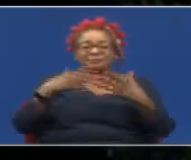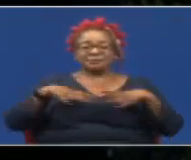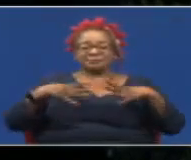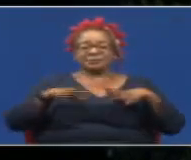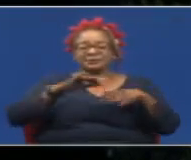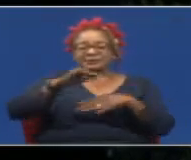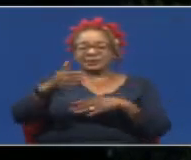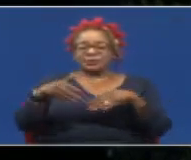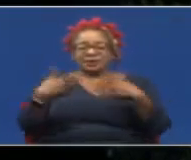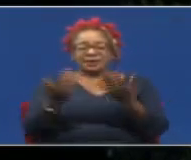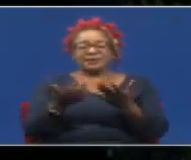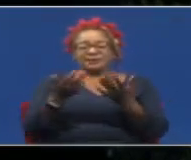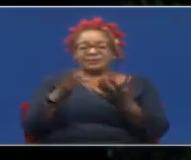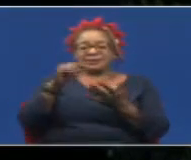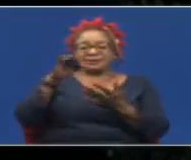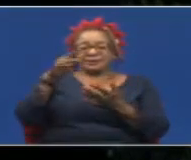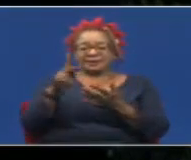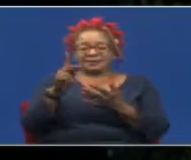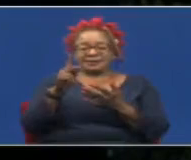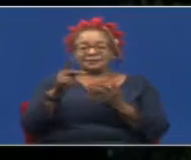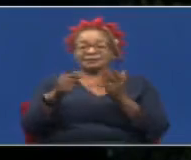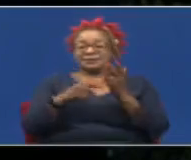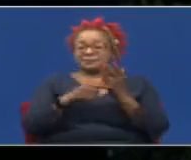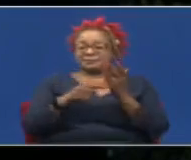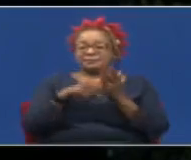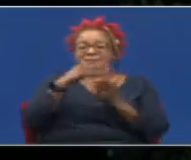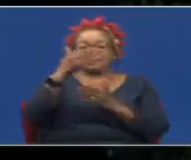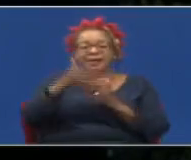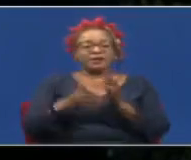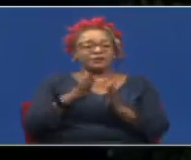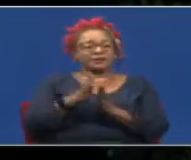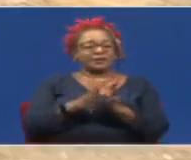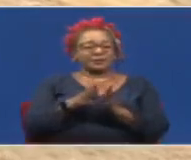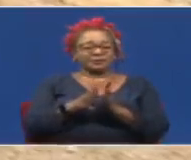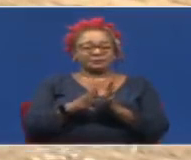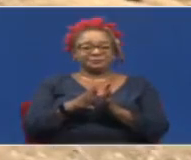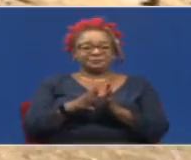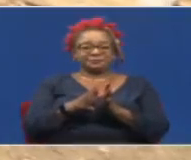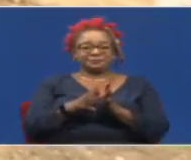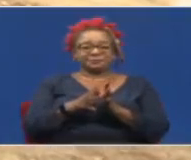town earned the nickname Mwisho, reli, which means end of the railway.